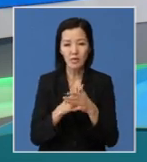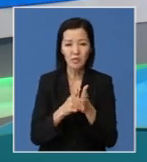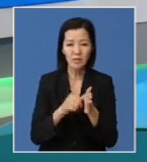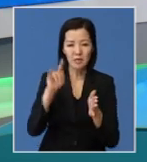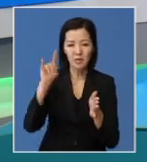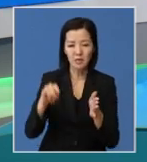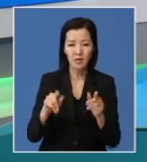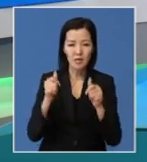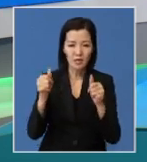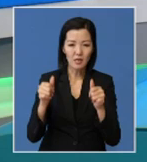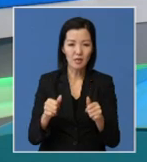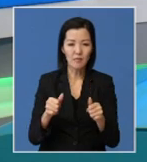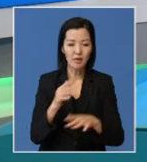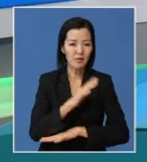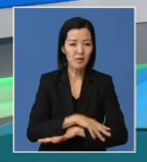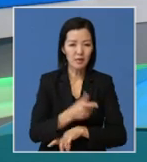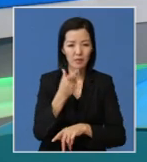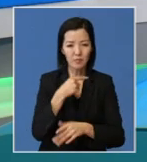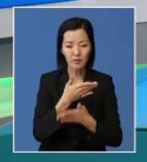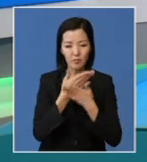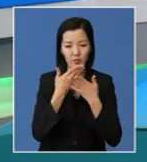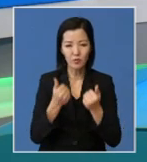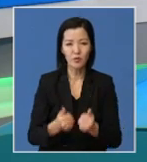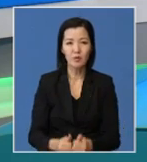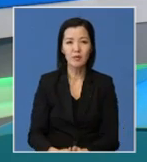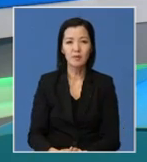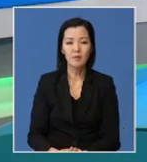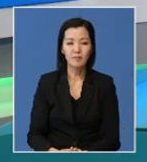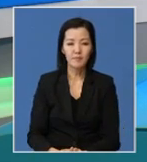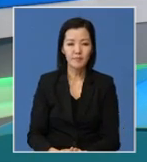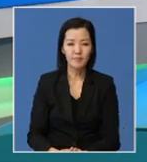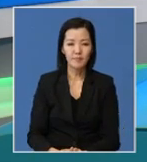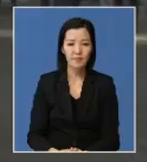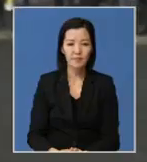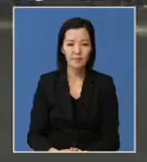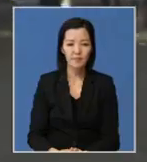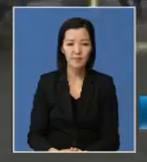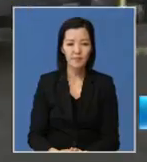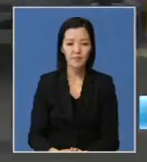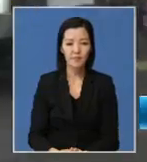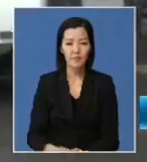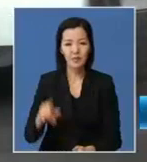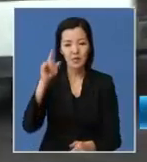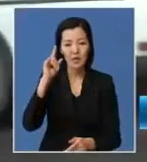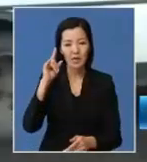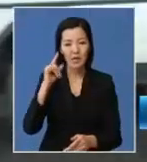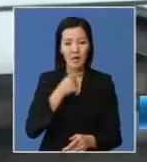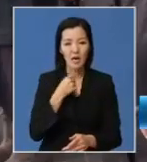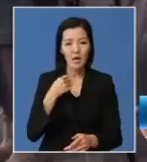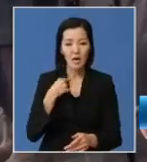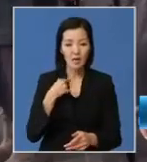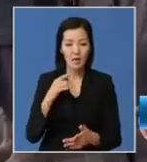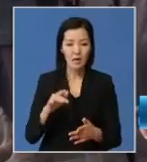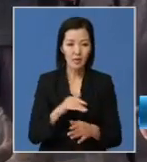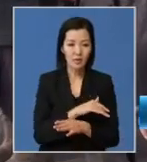салу әзірге мүмкін болмай тұр. Кәмшат Мұхамеджанның журналистік зерттеуі. Қала көшелерімен жүріп келеміз.